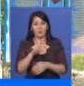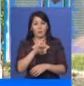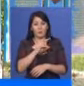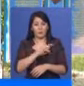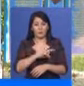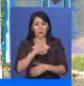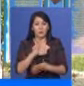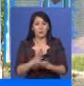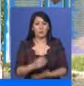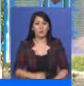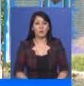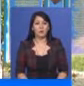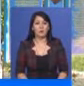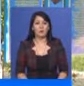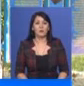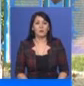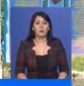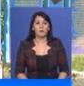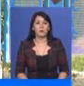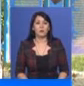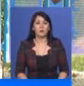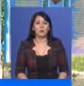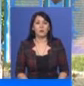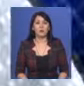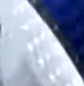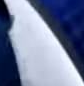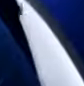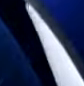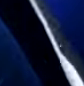орналасатын көрінеді. Берік Қасен, Анатолий Белонок, жаңалықтар қызметі.